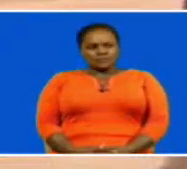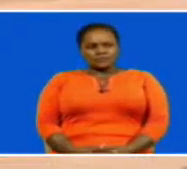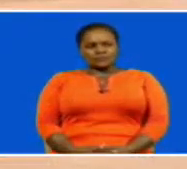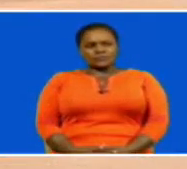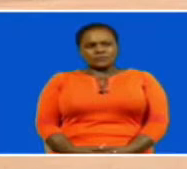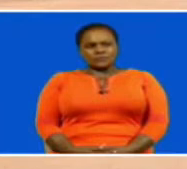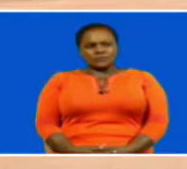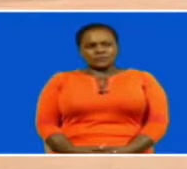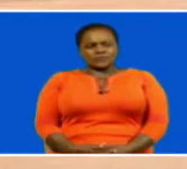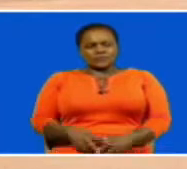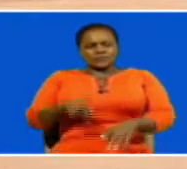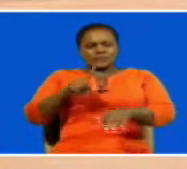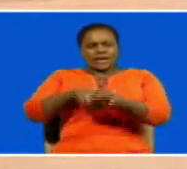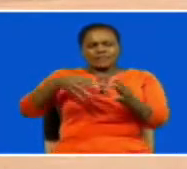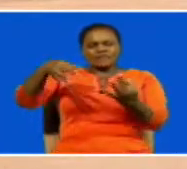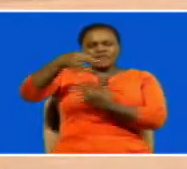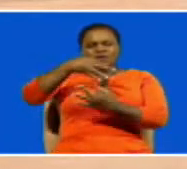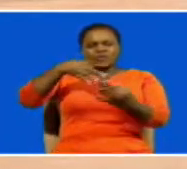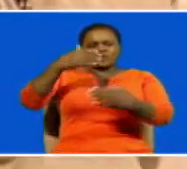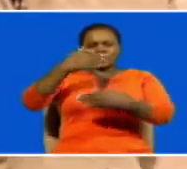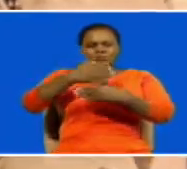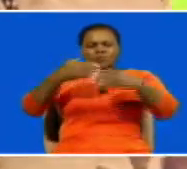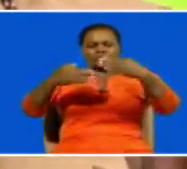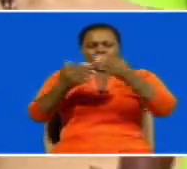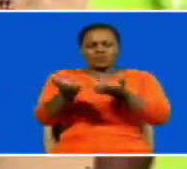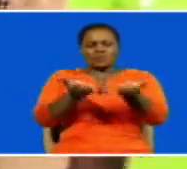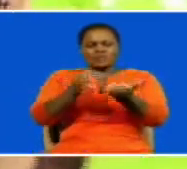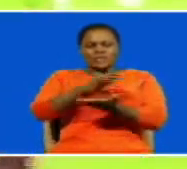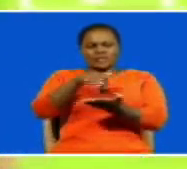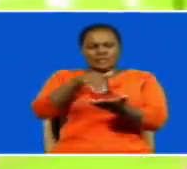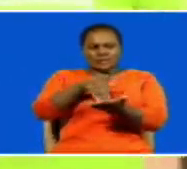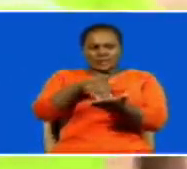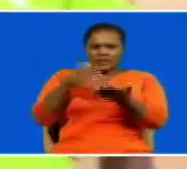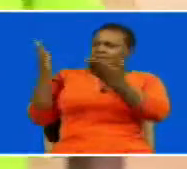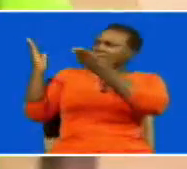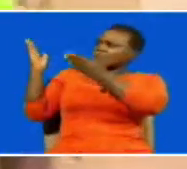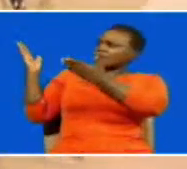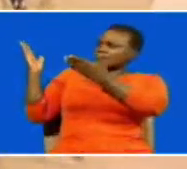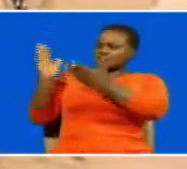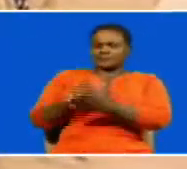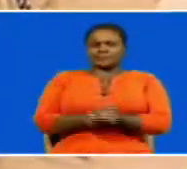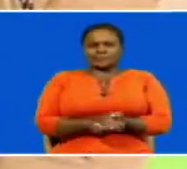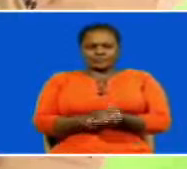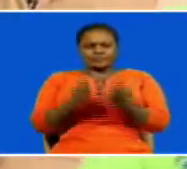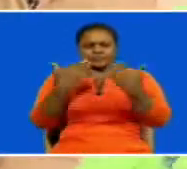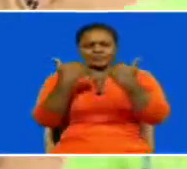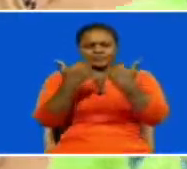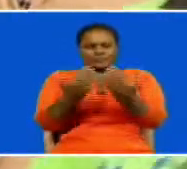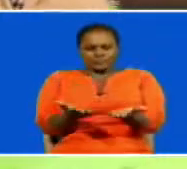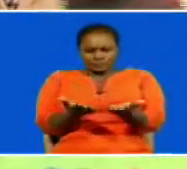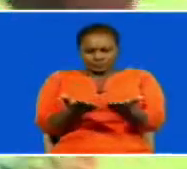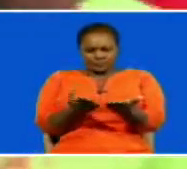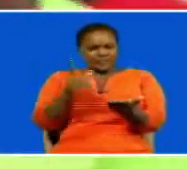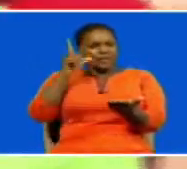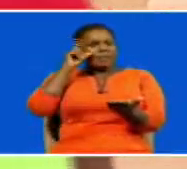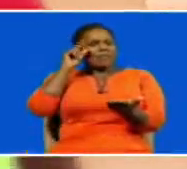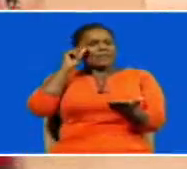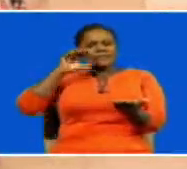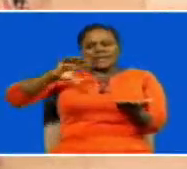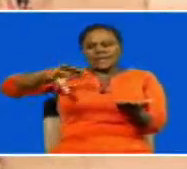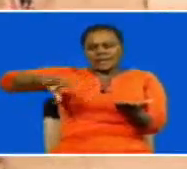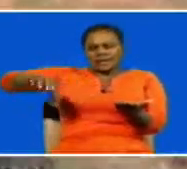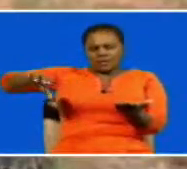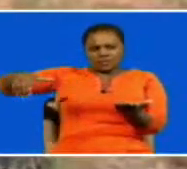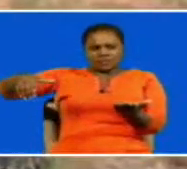Mkakati wa kuweka jiwe la msingi katika eneo la kibiashara la Dongo Kundu, eneo bunge la Likoni, kaunti ya Mombasa,